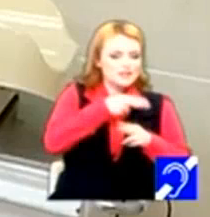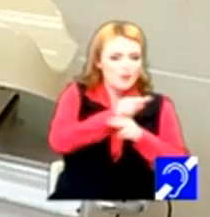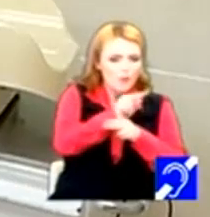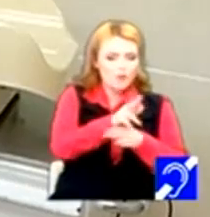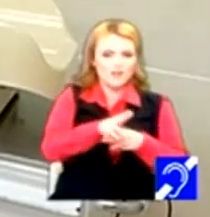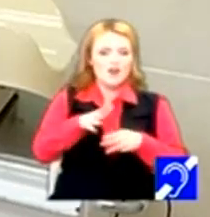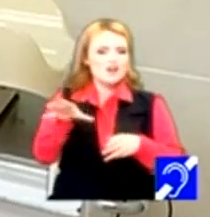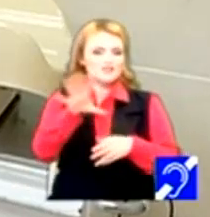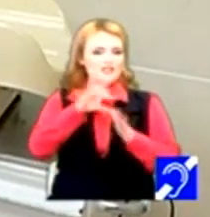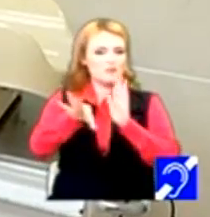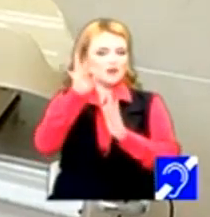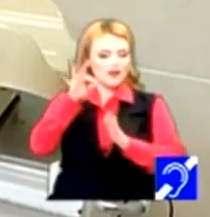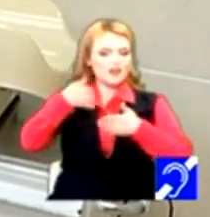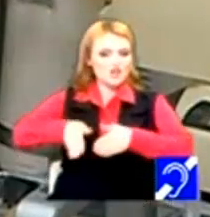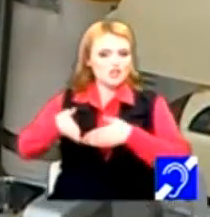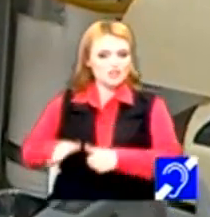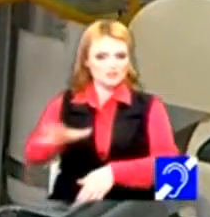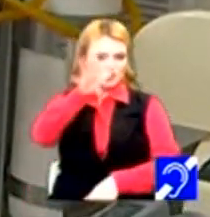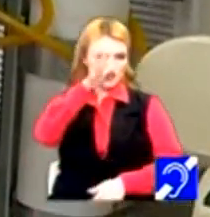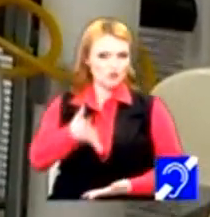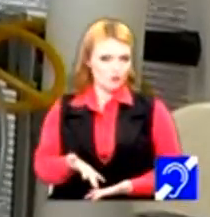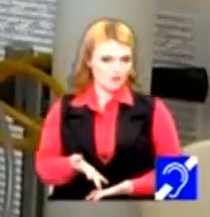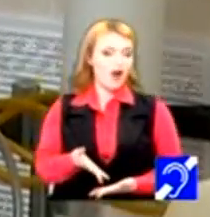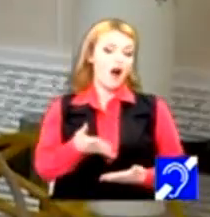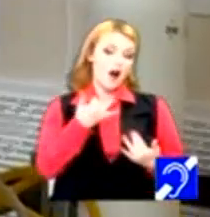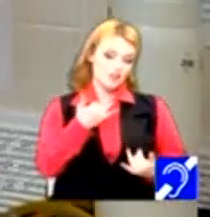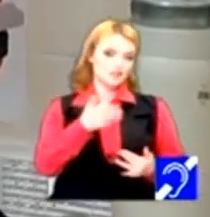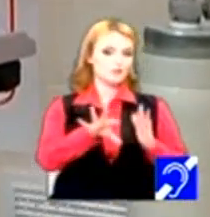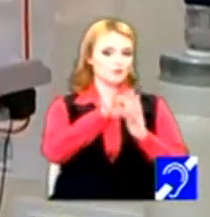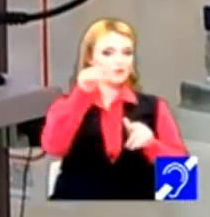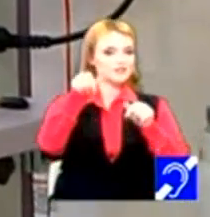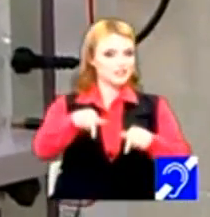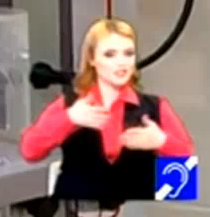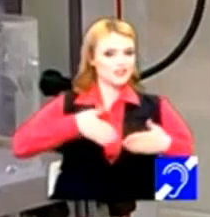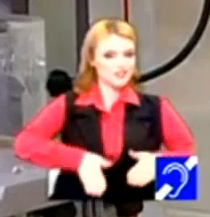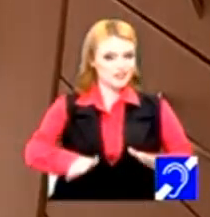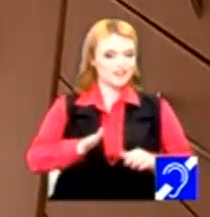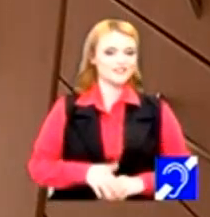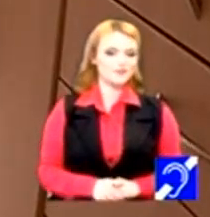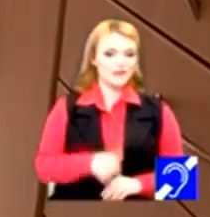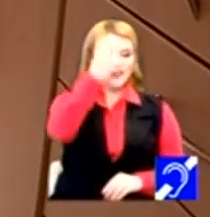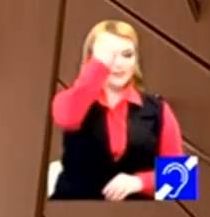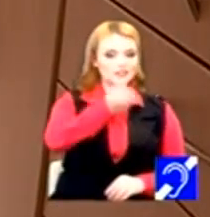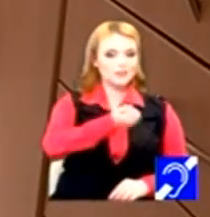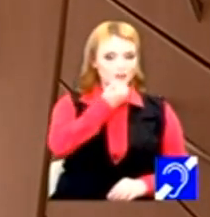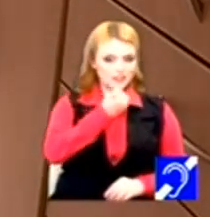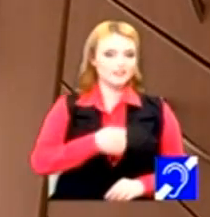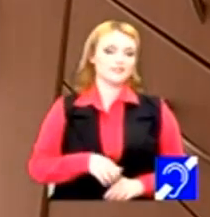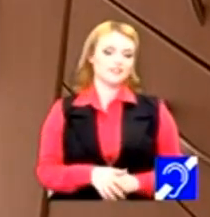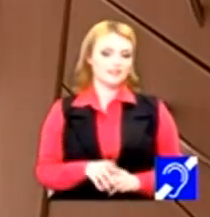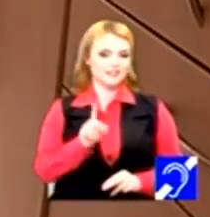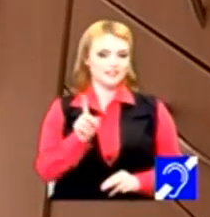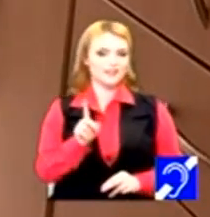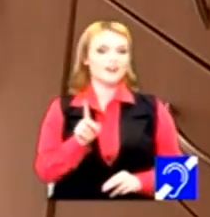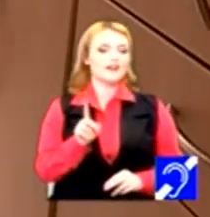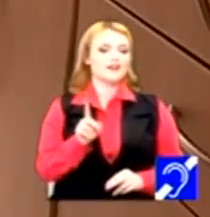apte de a naște. De aceste condiții bune nu vor beneficia doar locuitoarele raionului a Nenii Noi. Datorită amplasării spitalului, aici